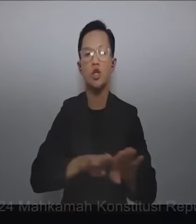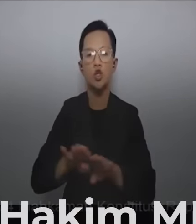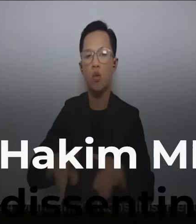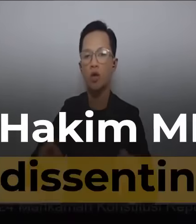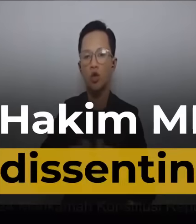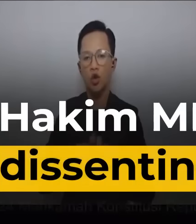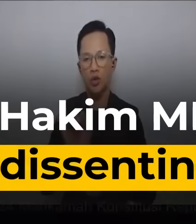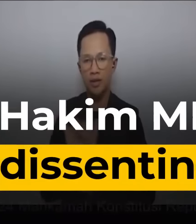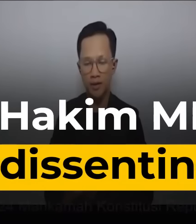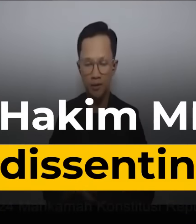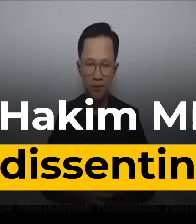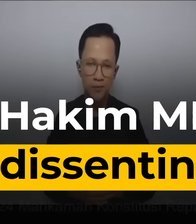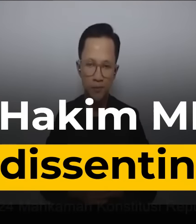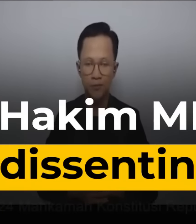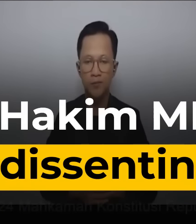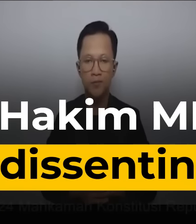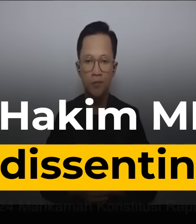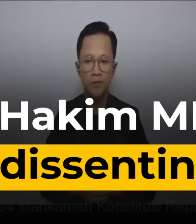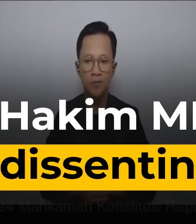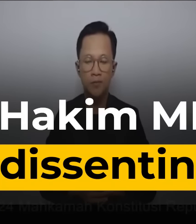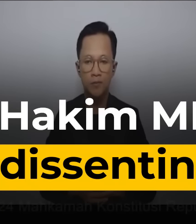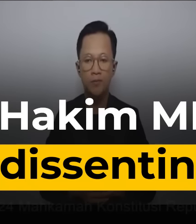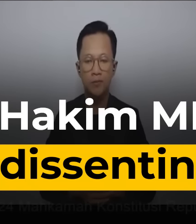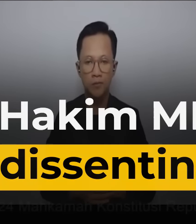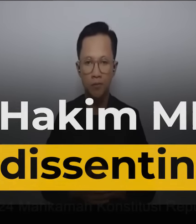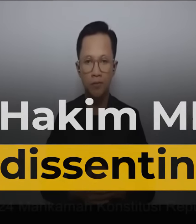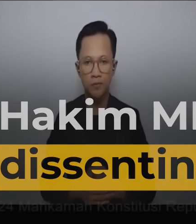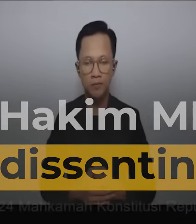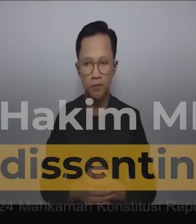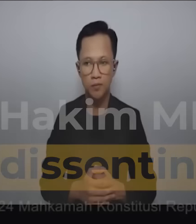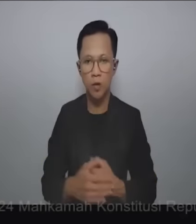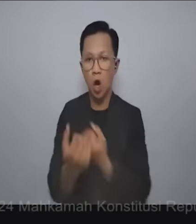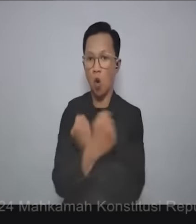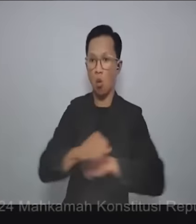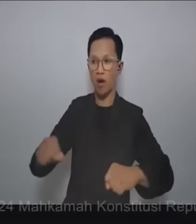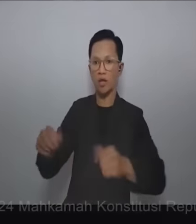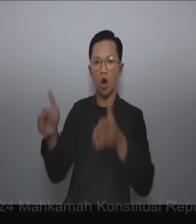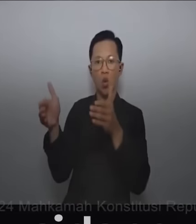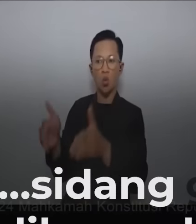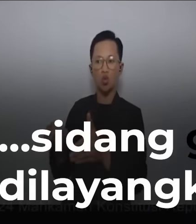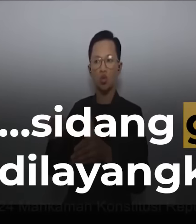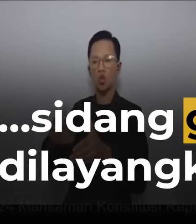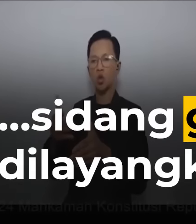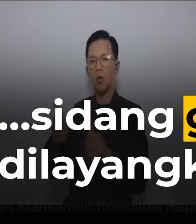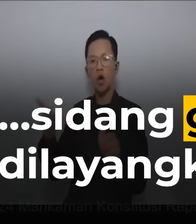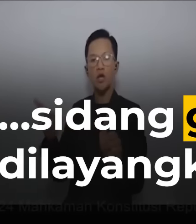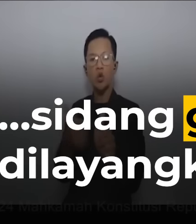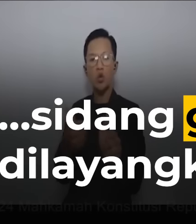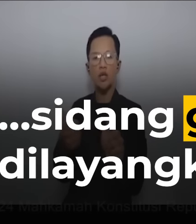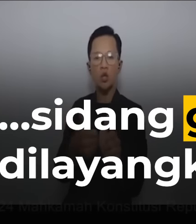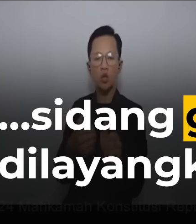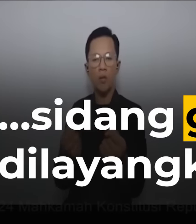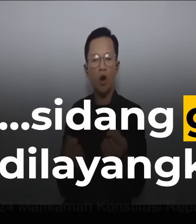tidak boleh ada peluang sedikitp bagi cabang kekuasaan tertentu untuk cawe-cawe dan memihak dalam